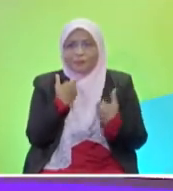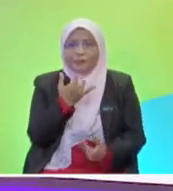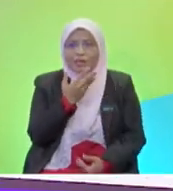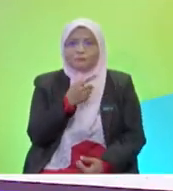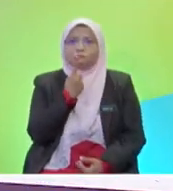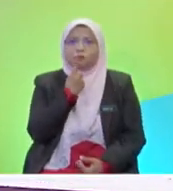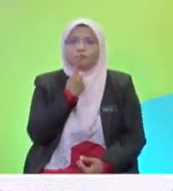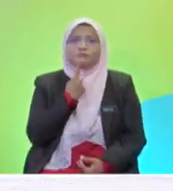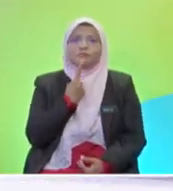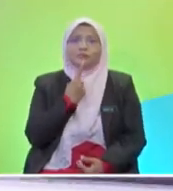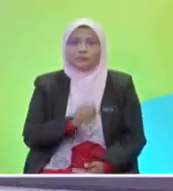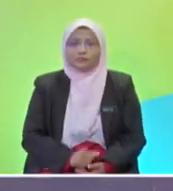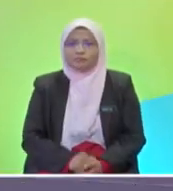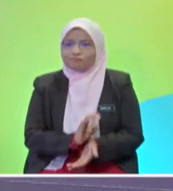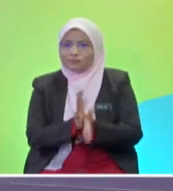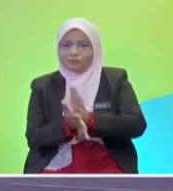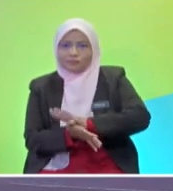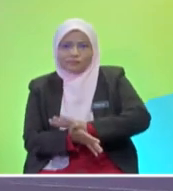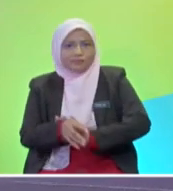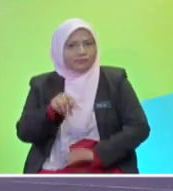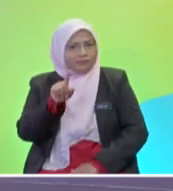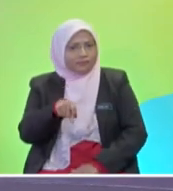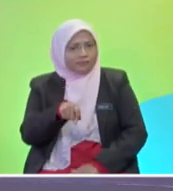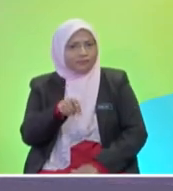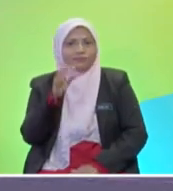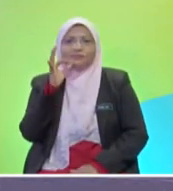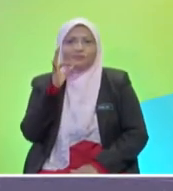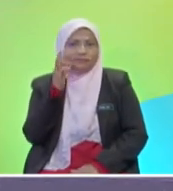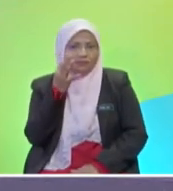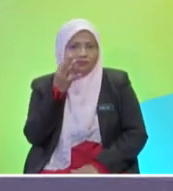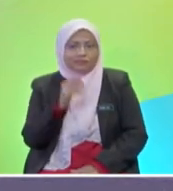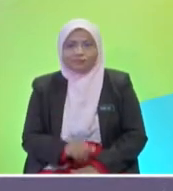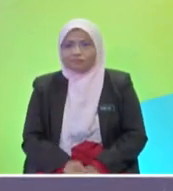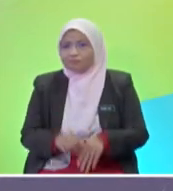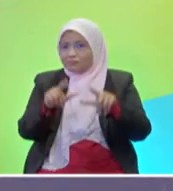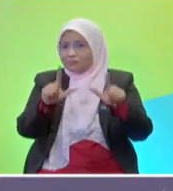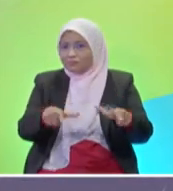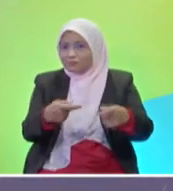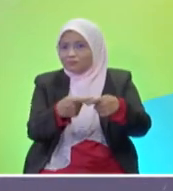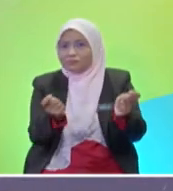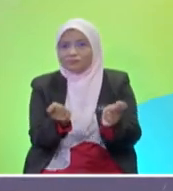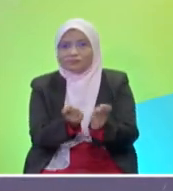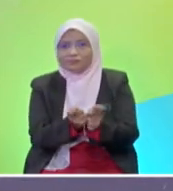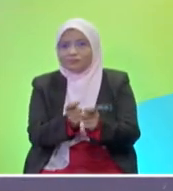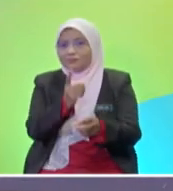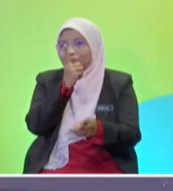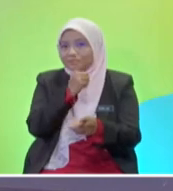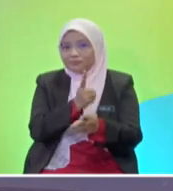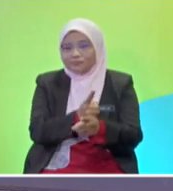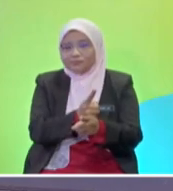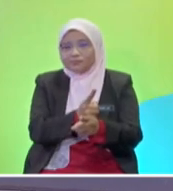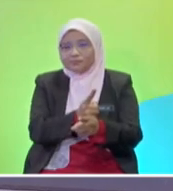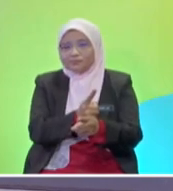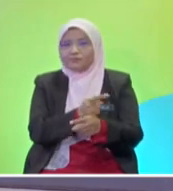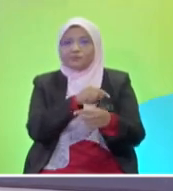merah. Jadi itu mestilah buah. Okey, betul. Boleh letakkan di bahagian yang betul. Mira akan letakkan di sini buah.